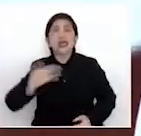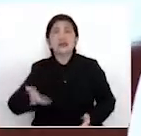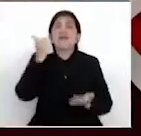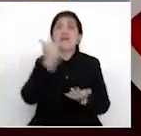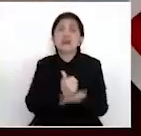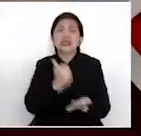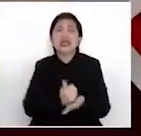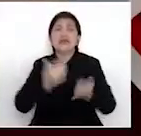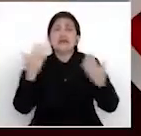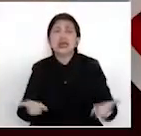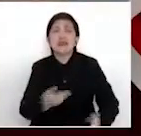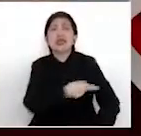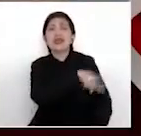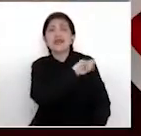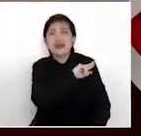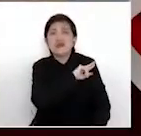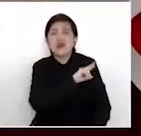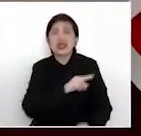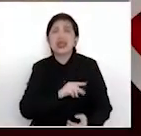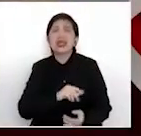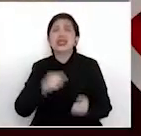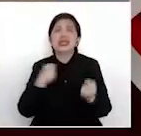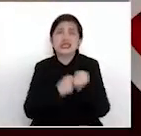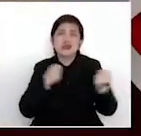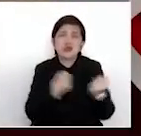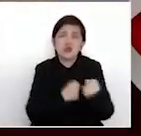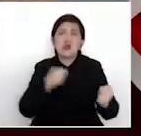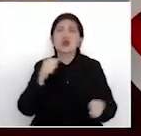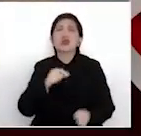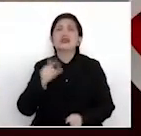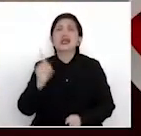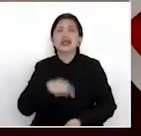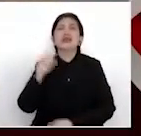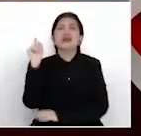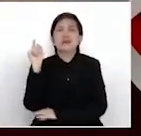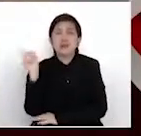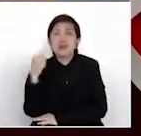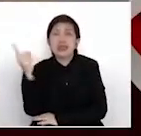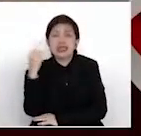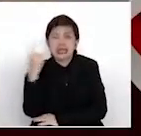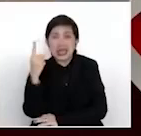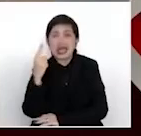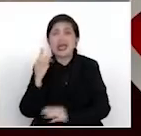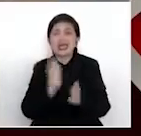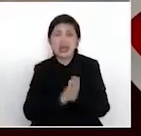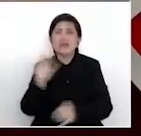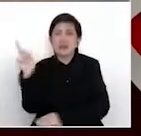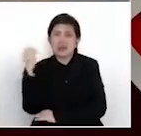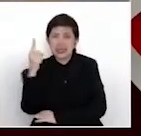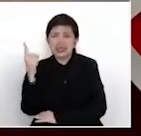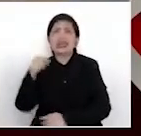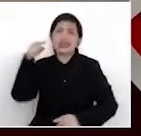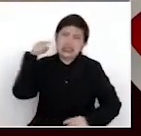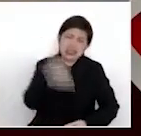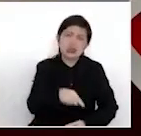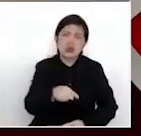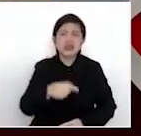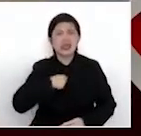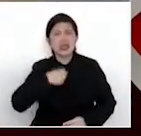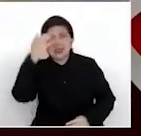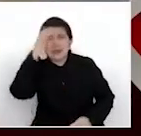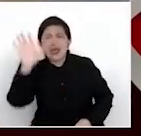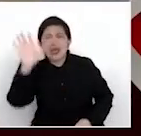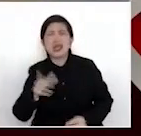talenta-talenta mereka disupport oleh negara dan negara hadir Untuk itu saya tidak membayangkan dari hal-hal